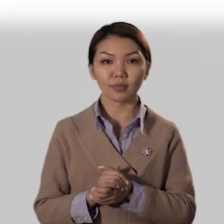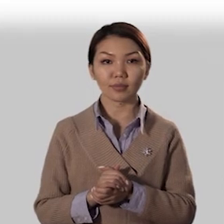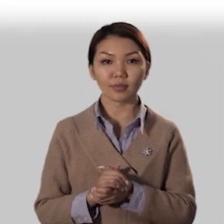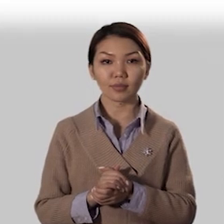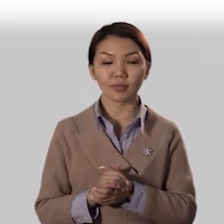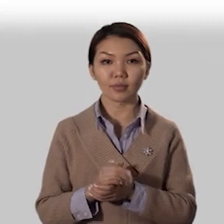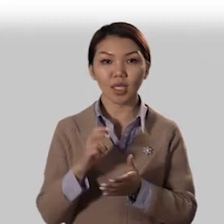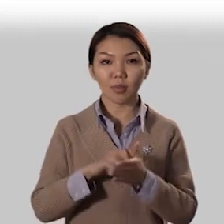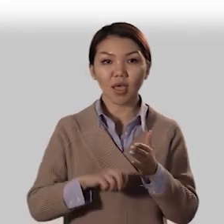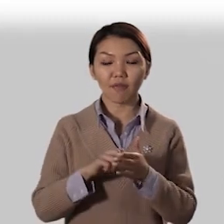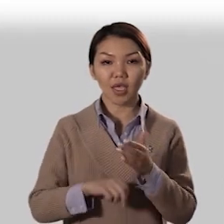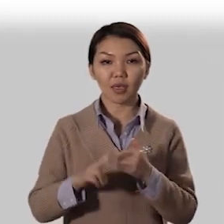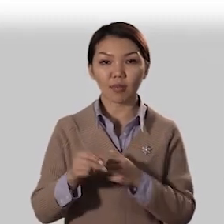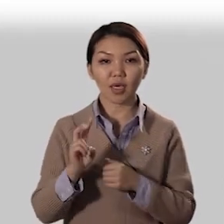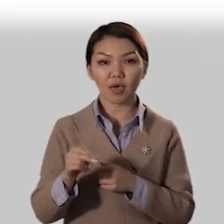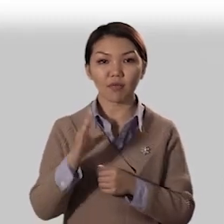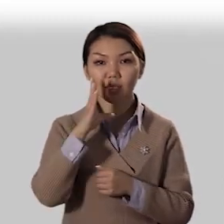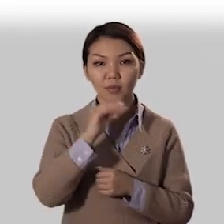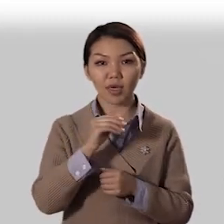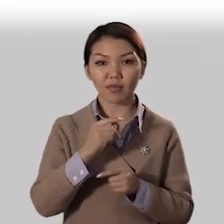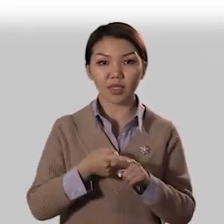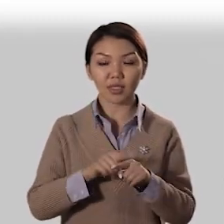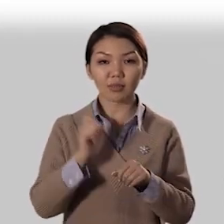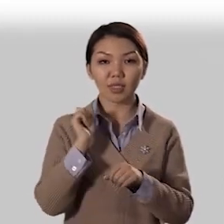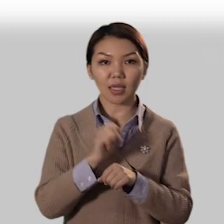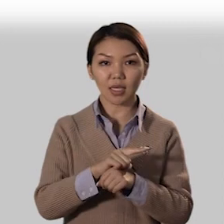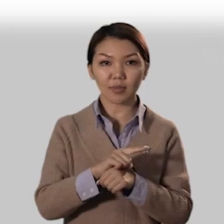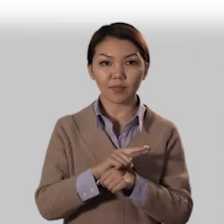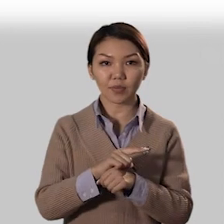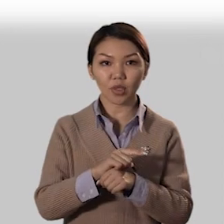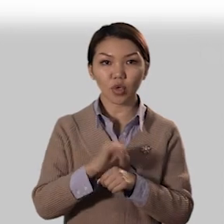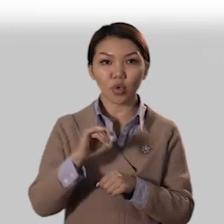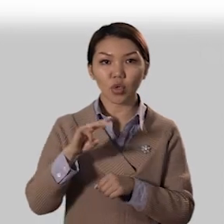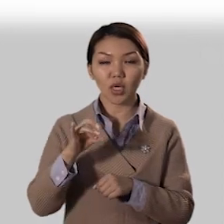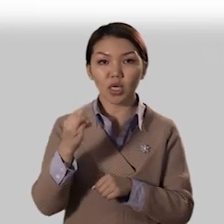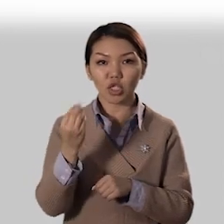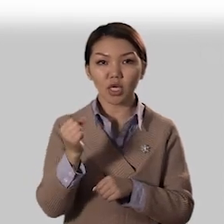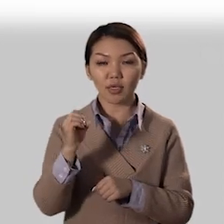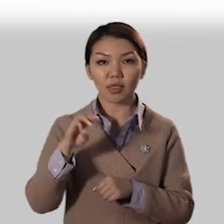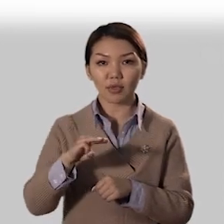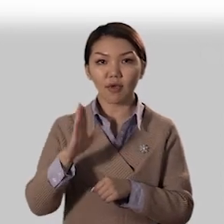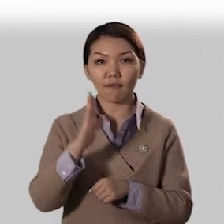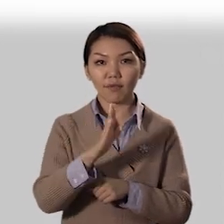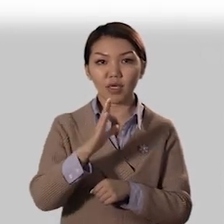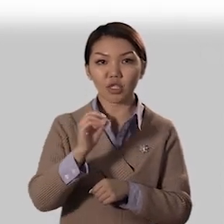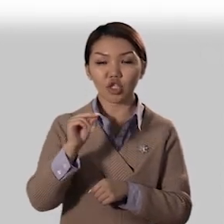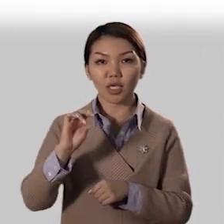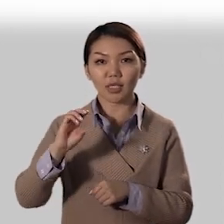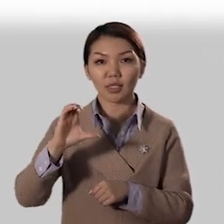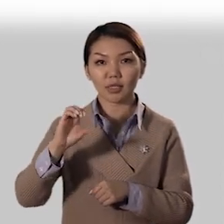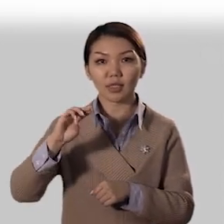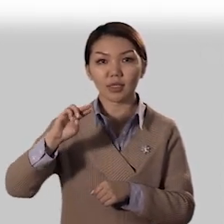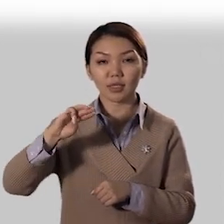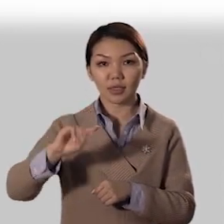проверим как вы справились с заданием украшает в счастье пишем буквы и второе